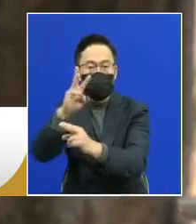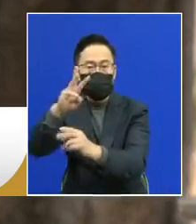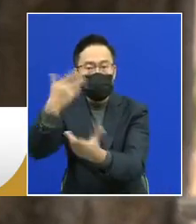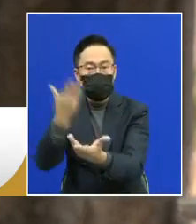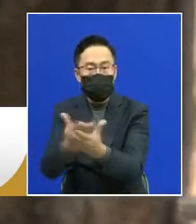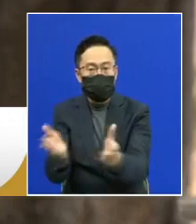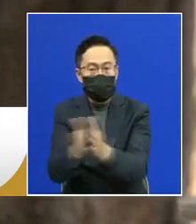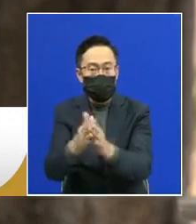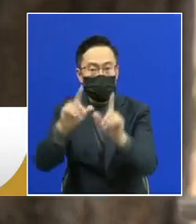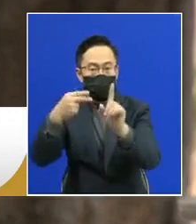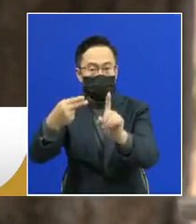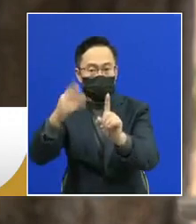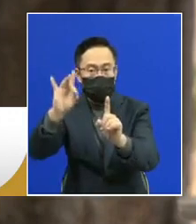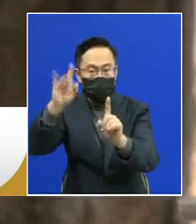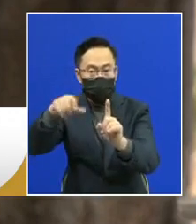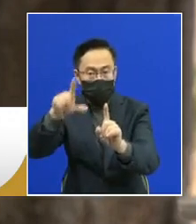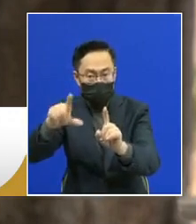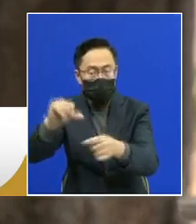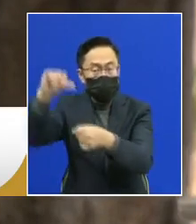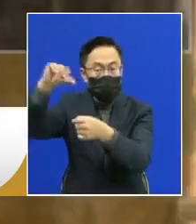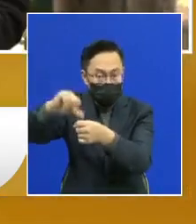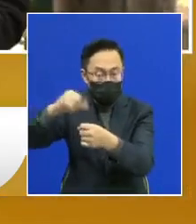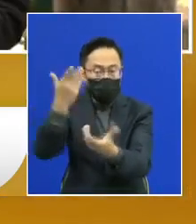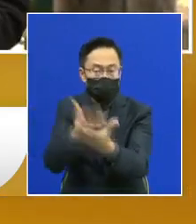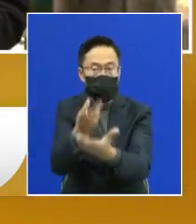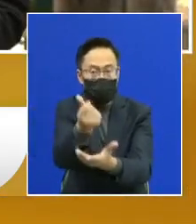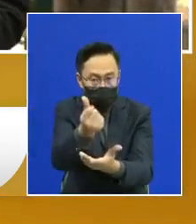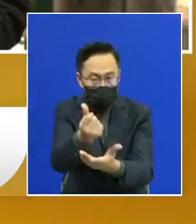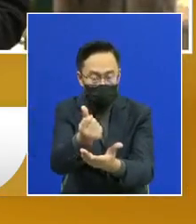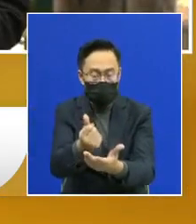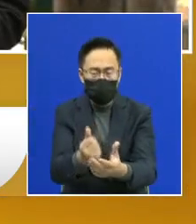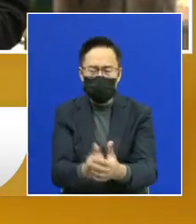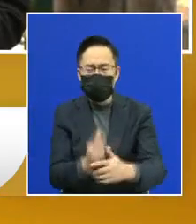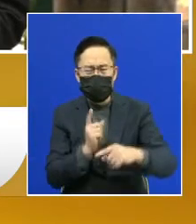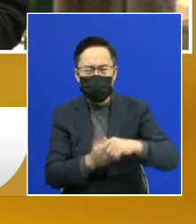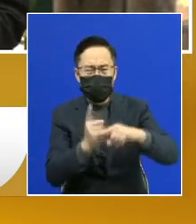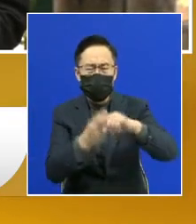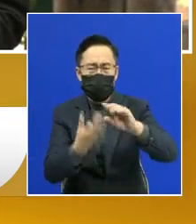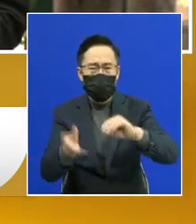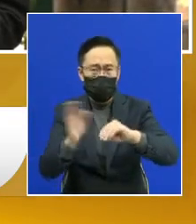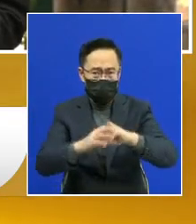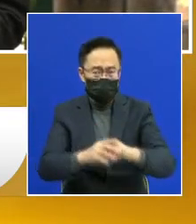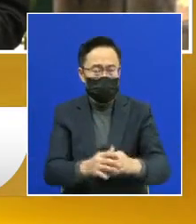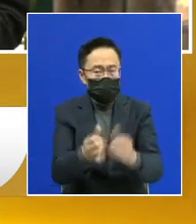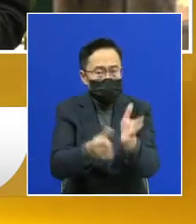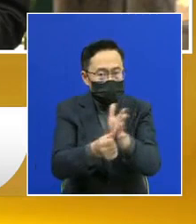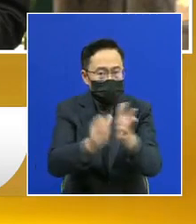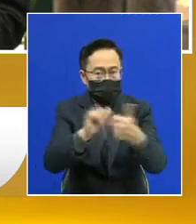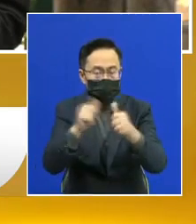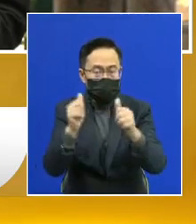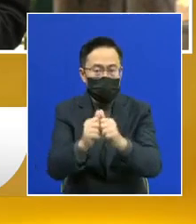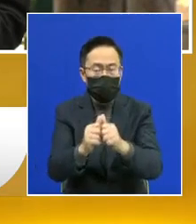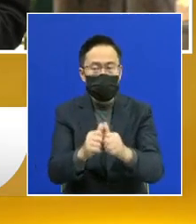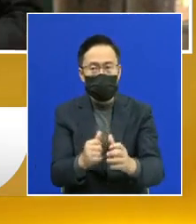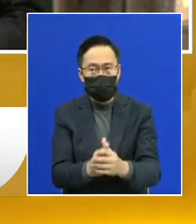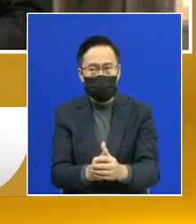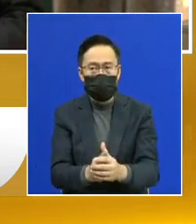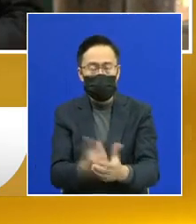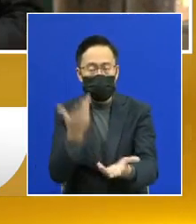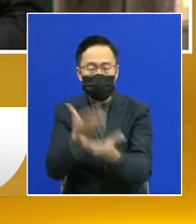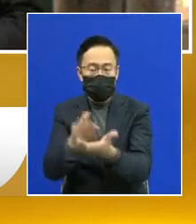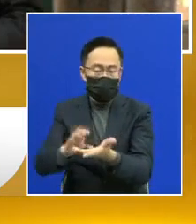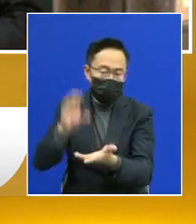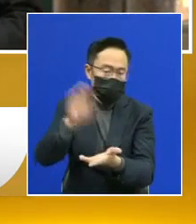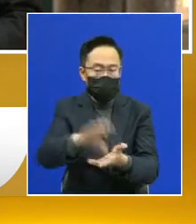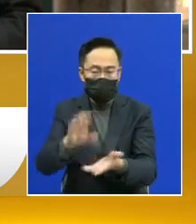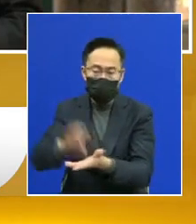วันนี้ขอเข้าใจด้วยมันก็ต้องไปหาแบบนี้แล้วมั้งเนาะถ้าเรากลับตรงไหนบอกว่าไม่ใช่สักแต่ว่ามีปัญหาตรงนี้เอาเงินมาถมถม